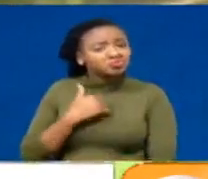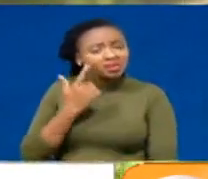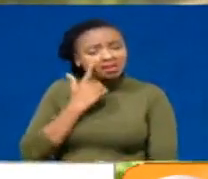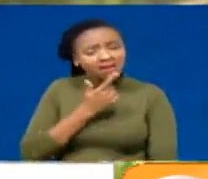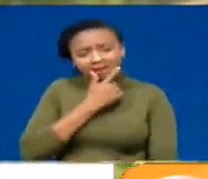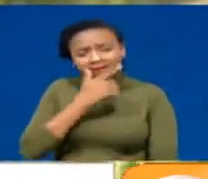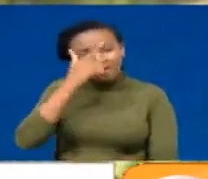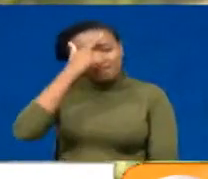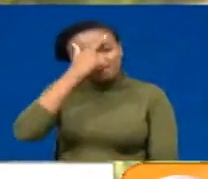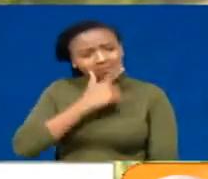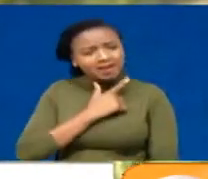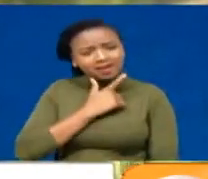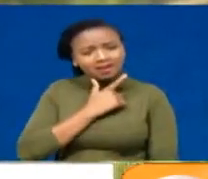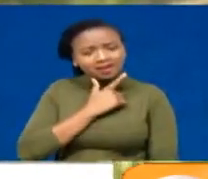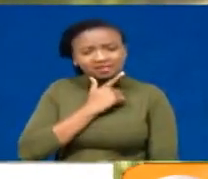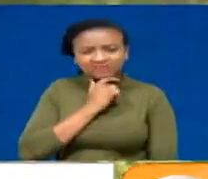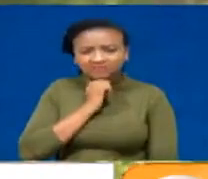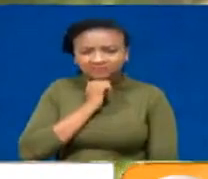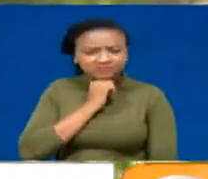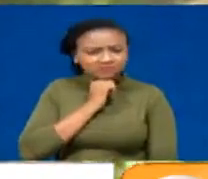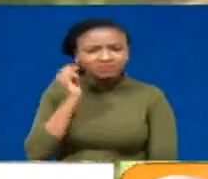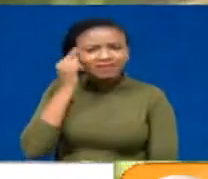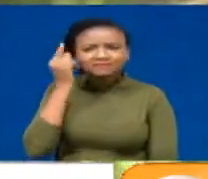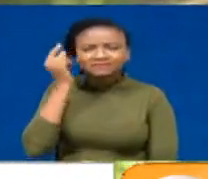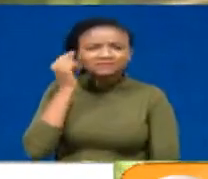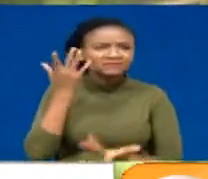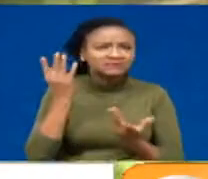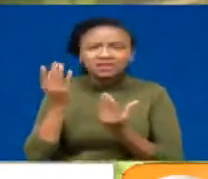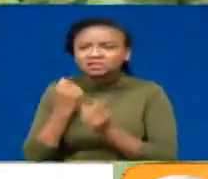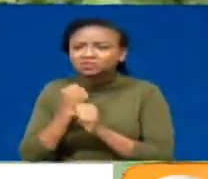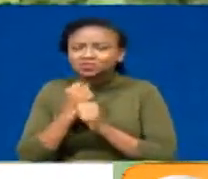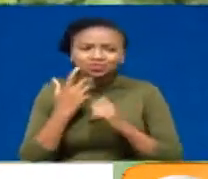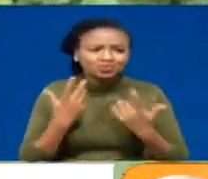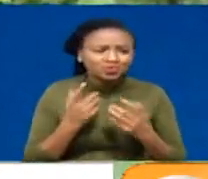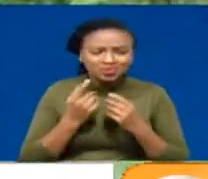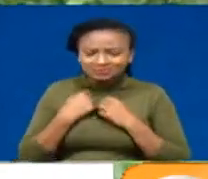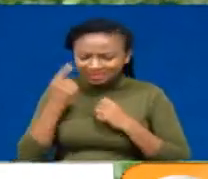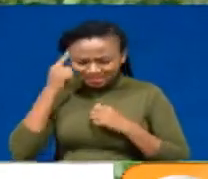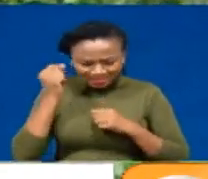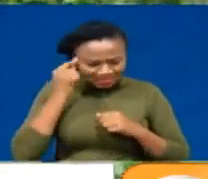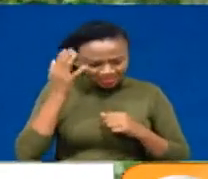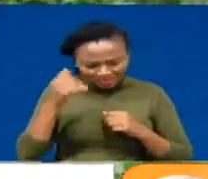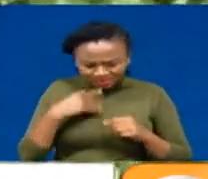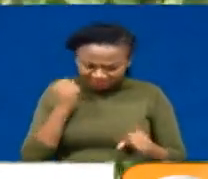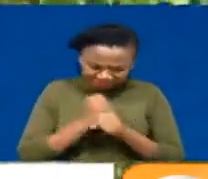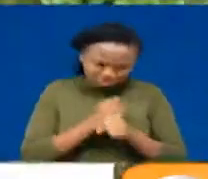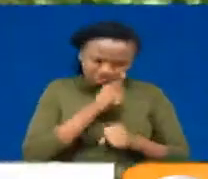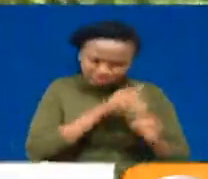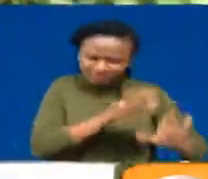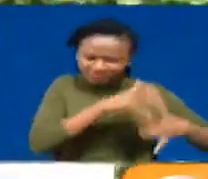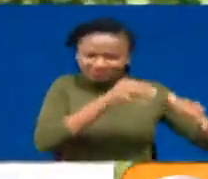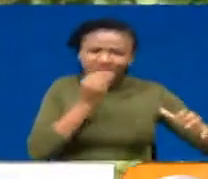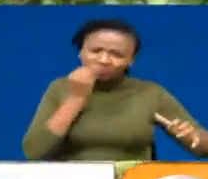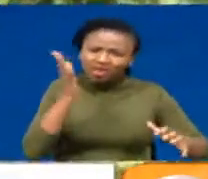sioni, mpaka nilifikiria maneno mingi sana, kwa sababu nilikuwa napenda kazi yangu ya ulima, na